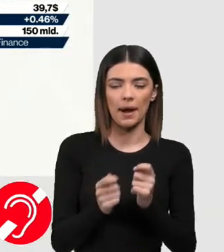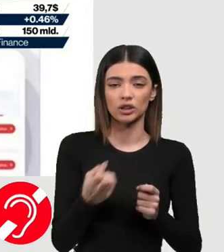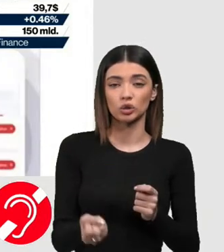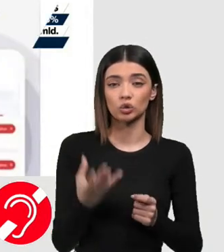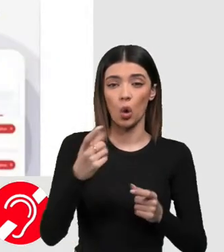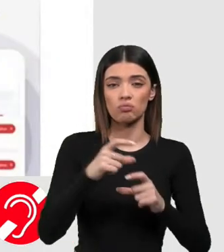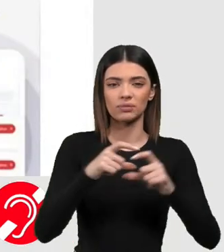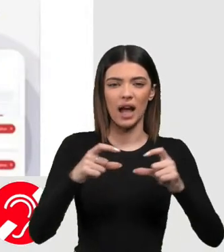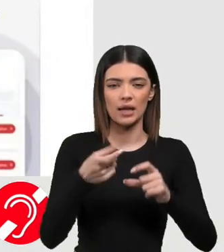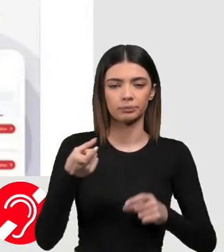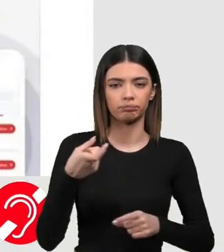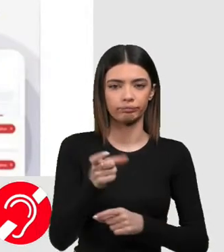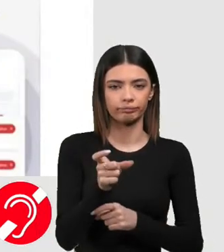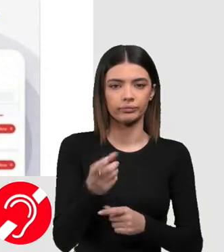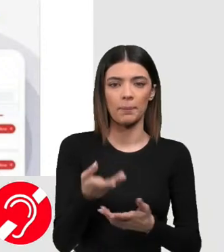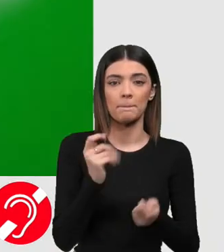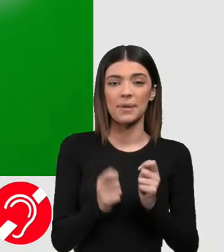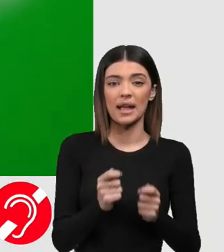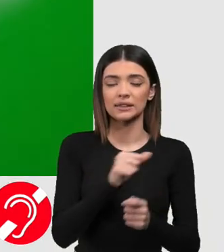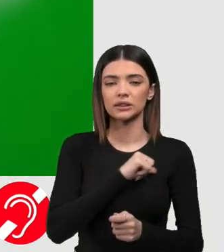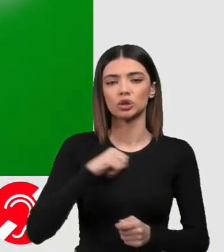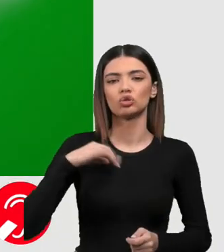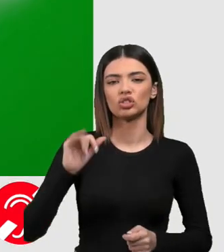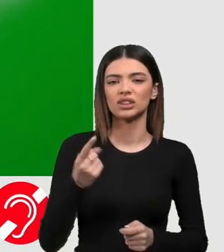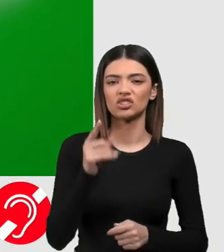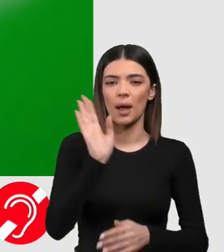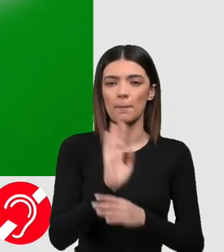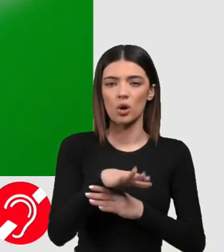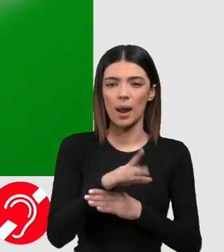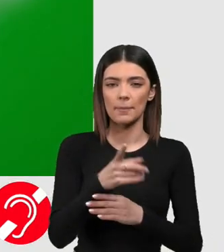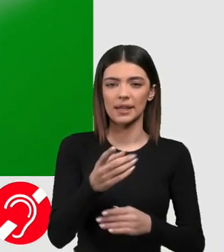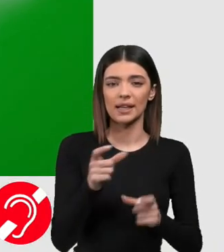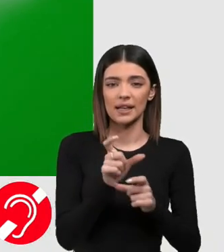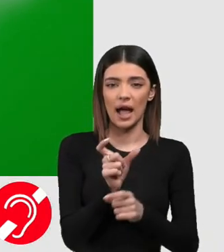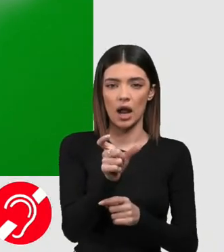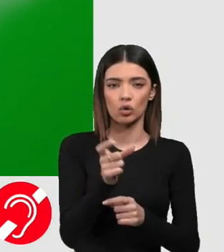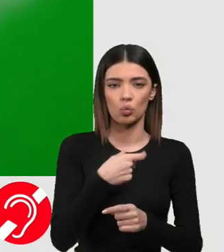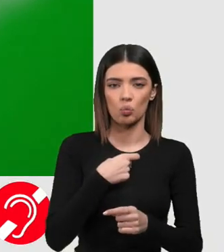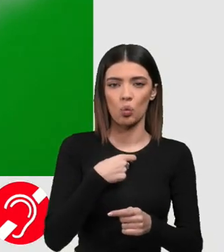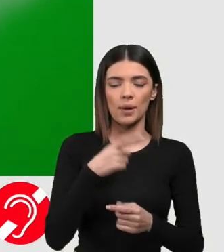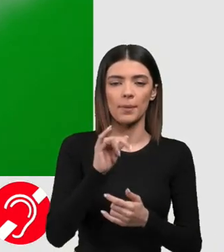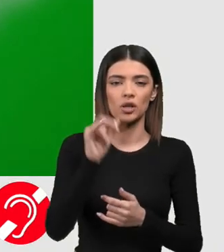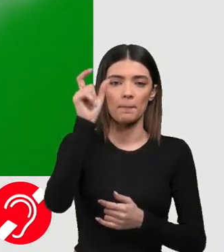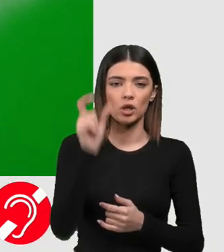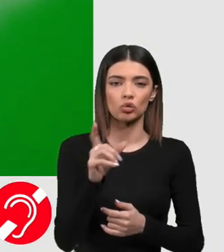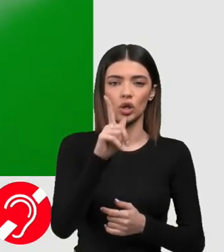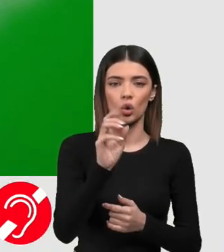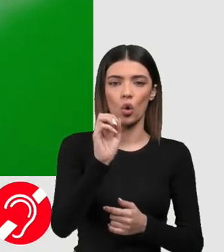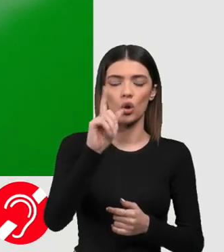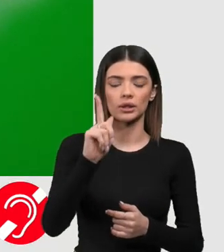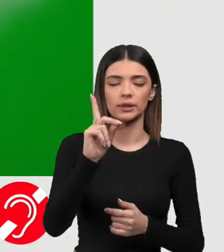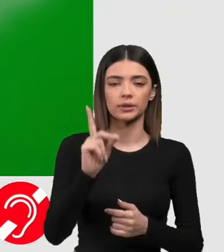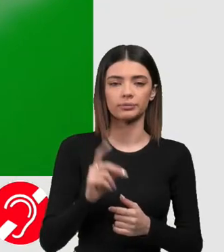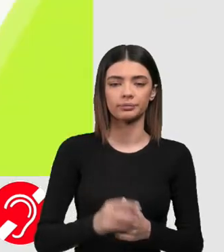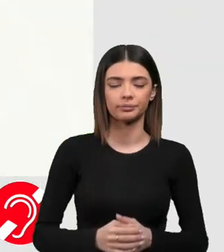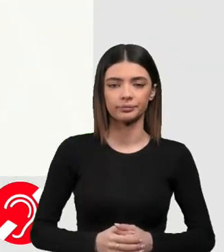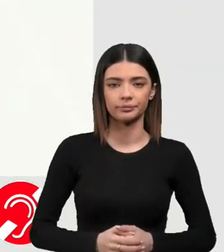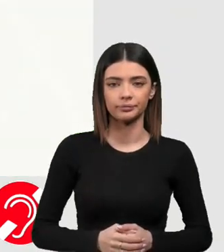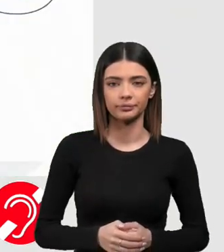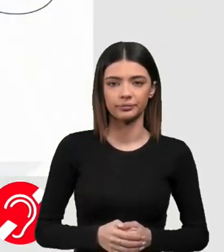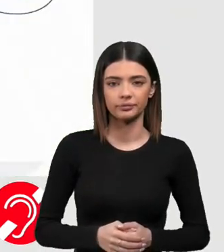cu scopul de a se extinde pe piața finanțelor personale și de a crește abonamentele sale premium. Cardul este disponibil doar pentru clienții Robinhood Gold.